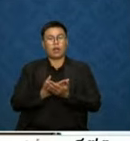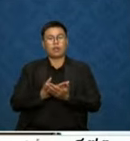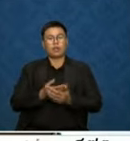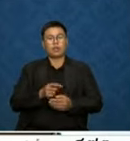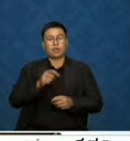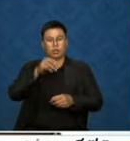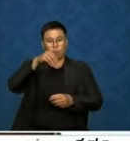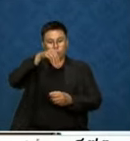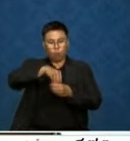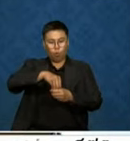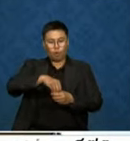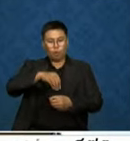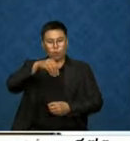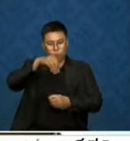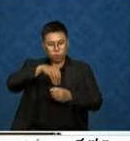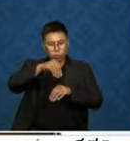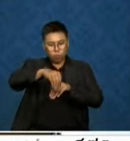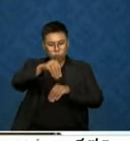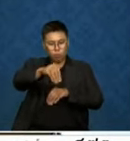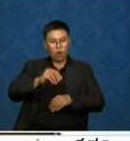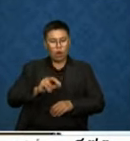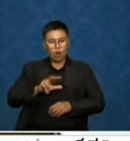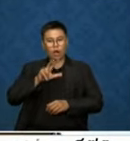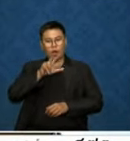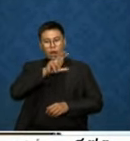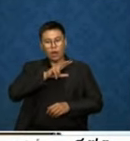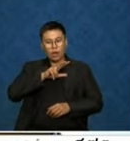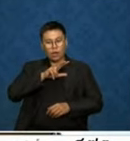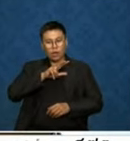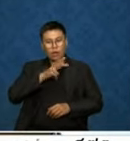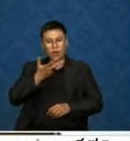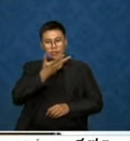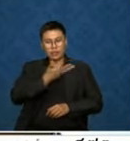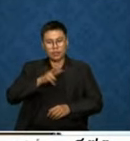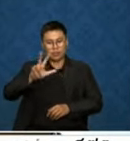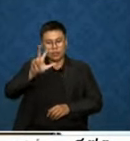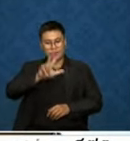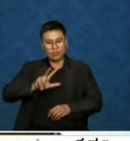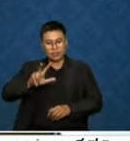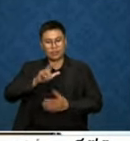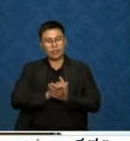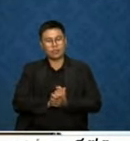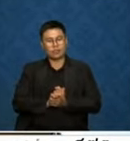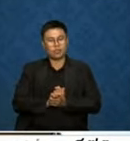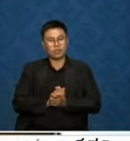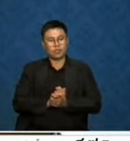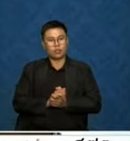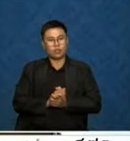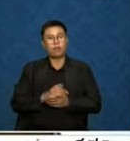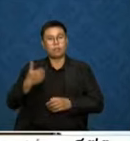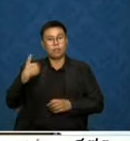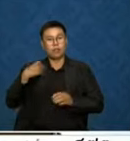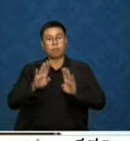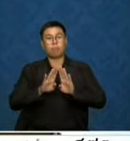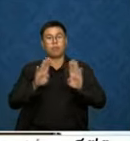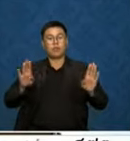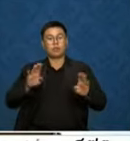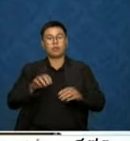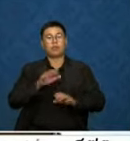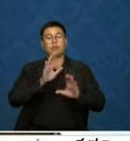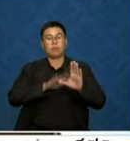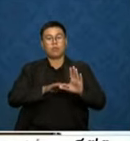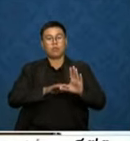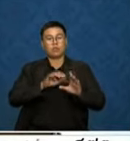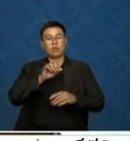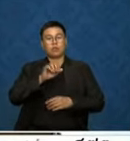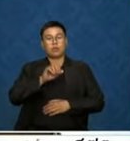ต้นละ 100,000 บาทก็มีการหลอกลวงกันมาแล้วนะฮะหรือแชร์ที่ลงทุนจากการเปิดสมาชิกรับฟ